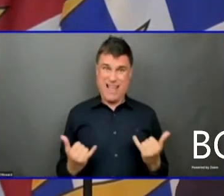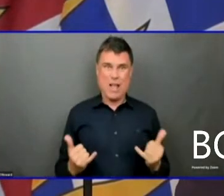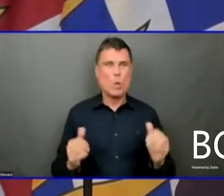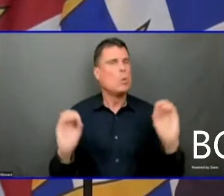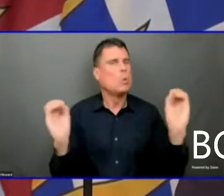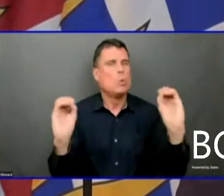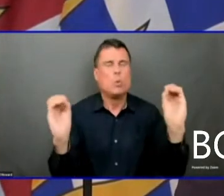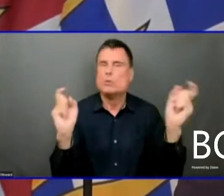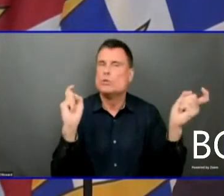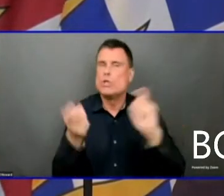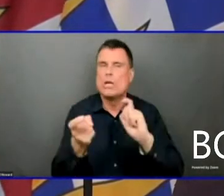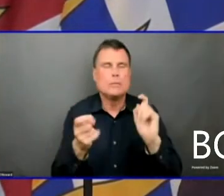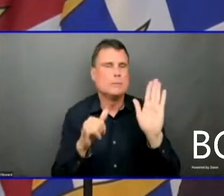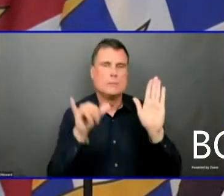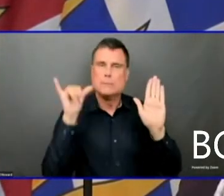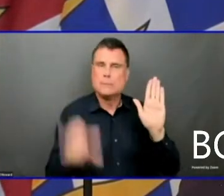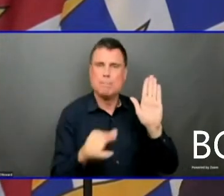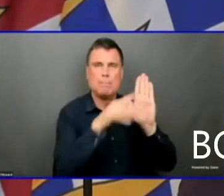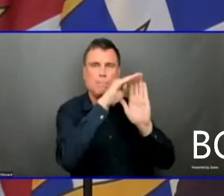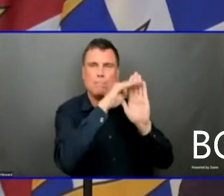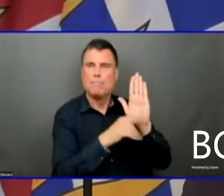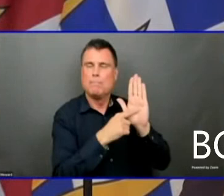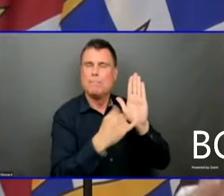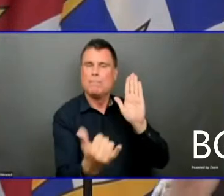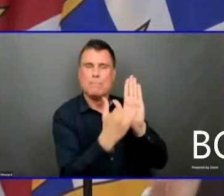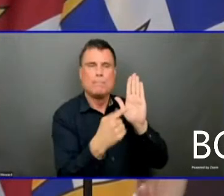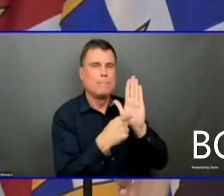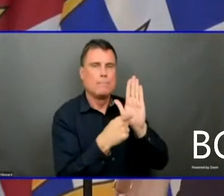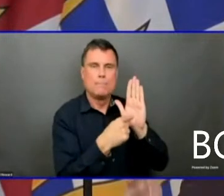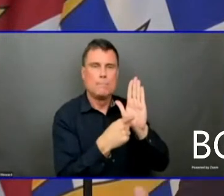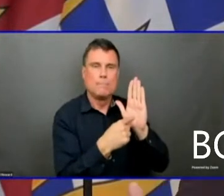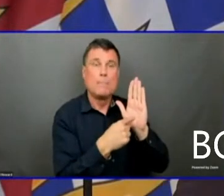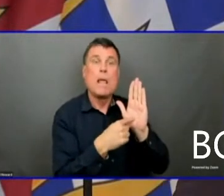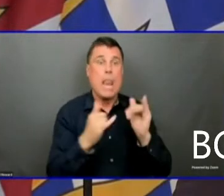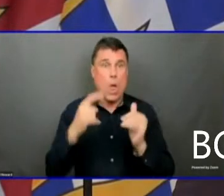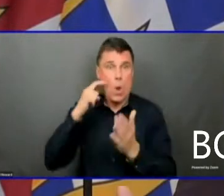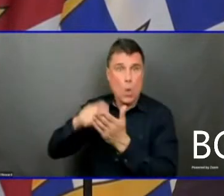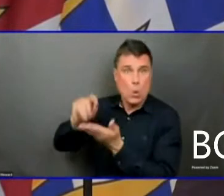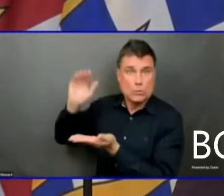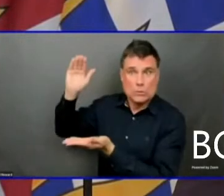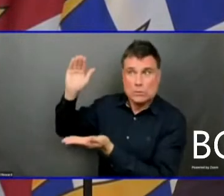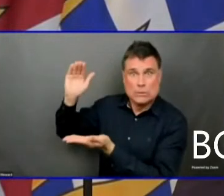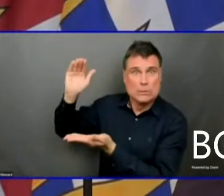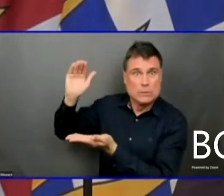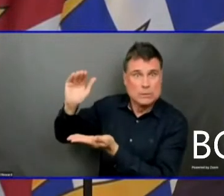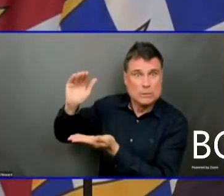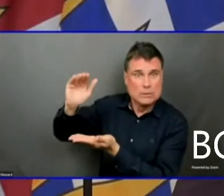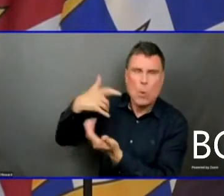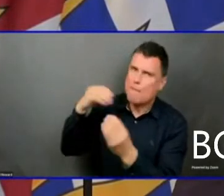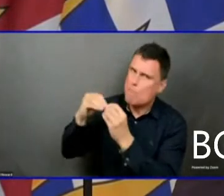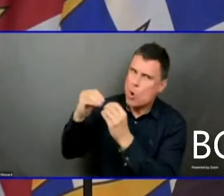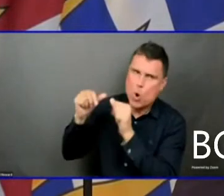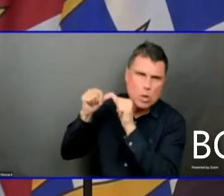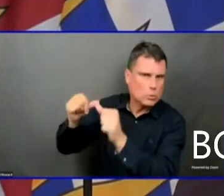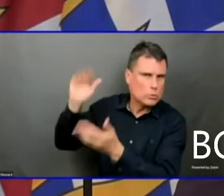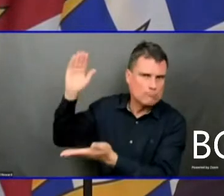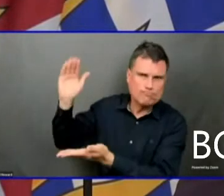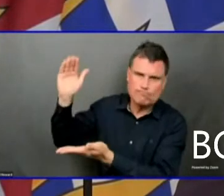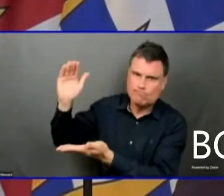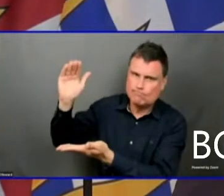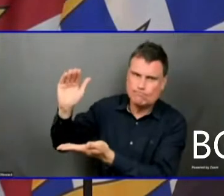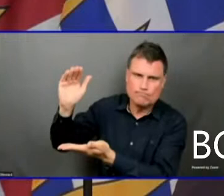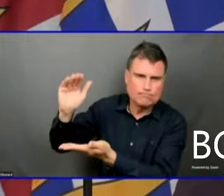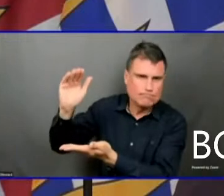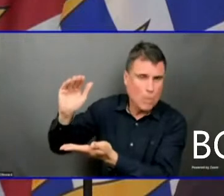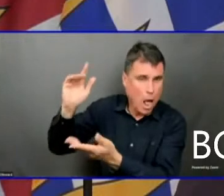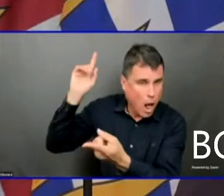就要开始了，你能不能给我们稍微透露一下，我们是将来这个重新重启是怎么